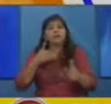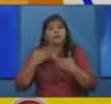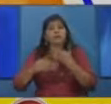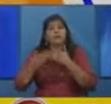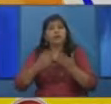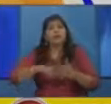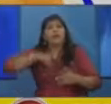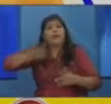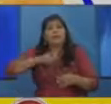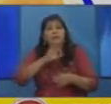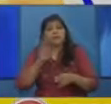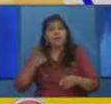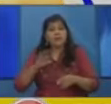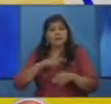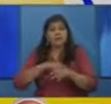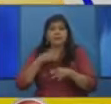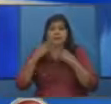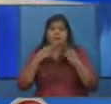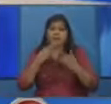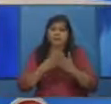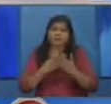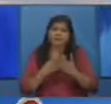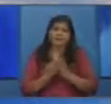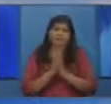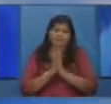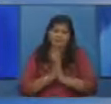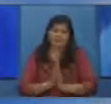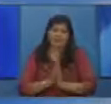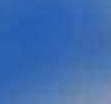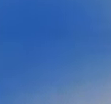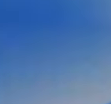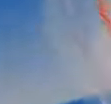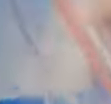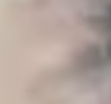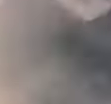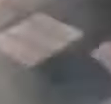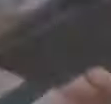बात होगी। बहुत बहुत धन्यवाद।